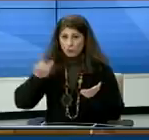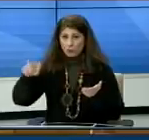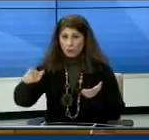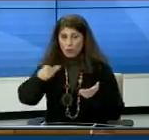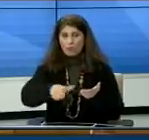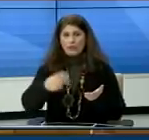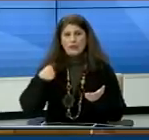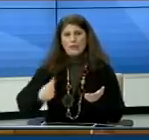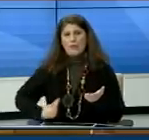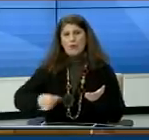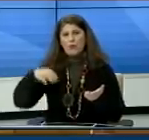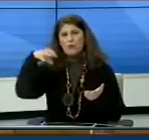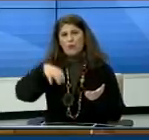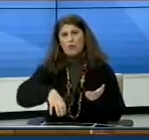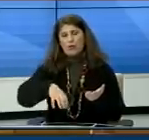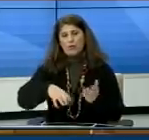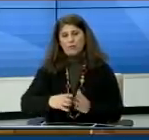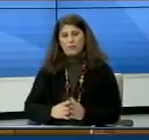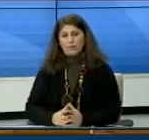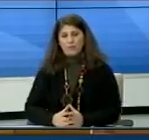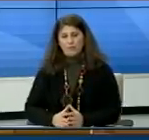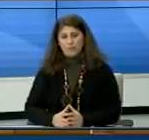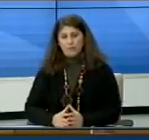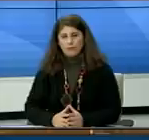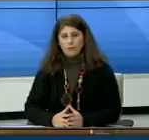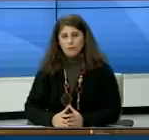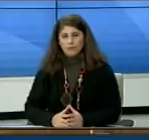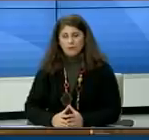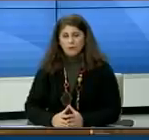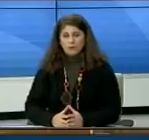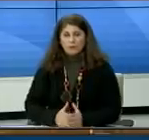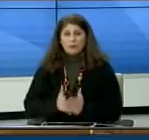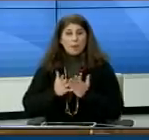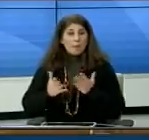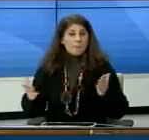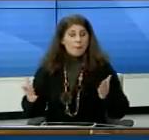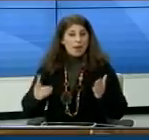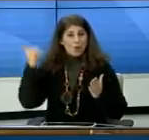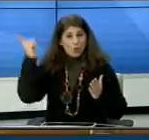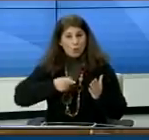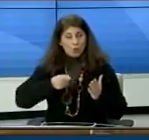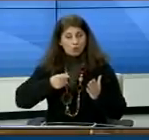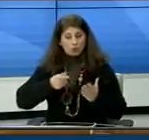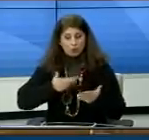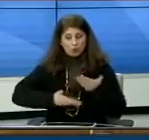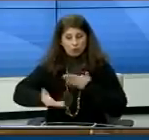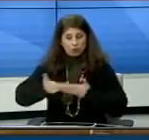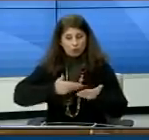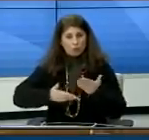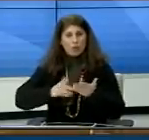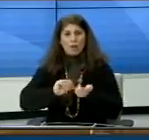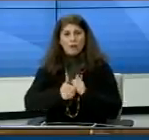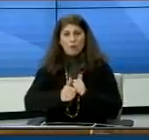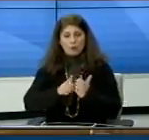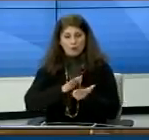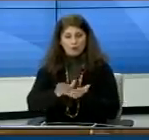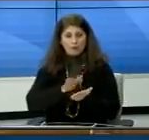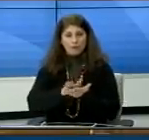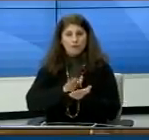σε δημόσιους φορείς. Μεγάλο μέρος των συναλλαγών γίνεται πια αυτόματα. Την έκδοση